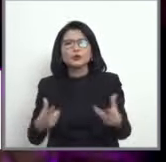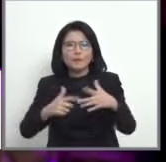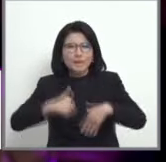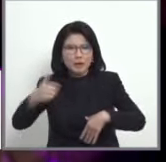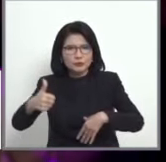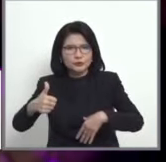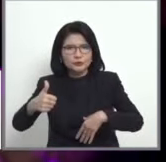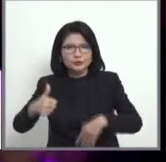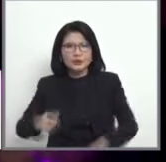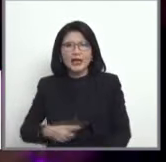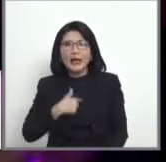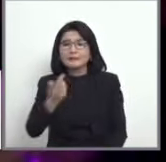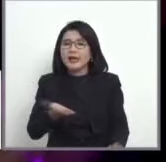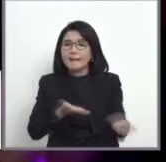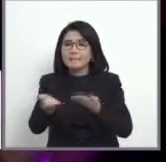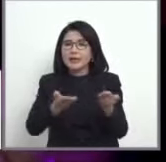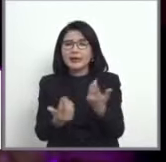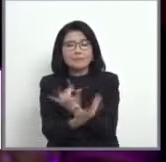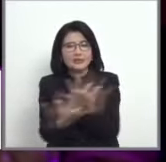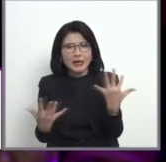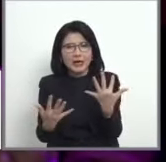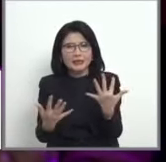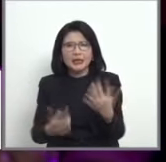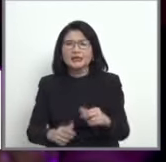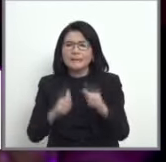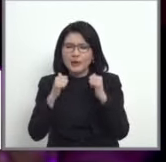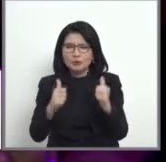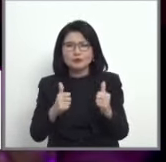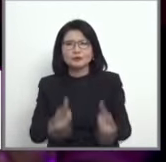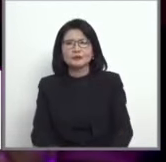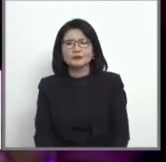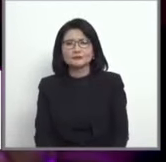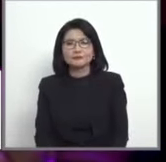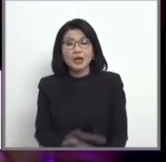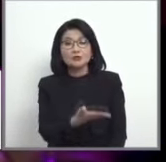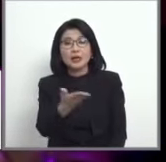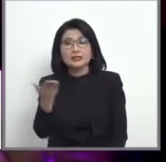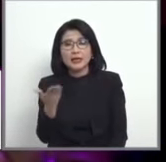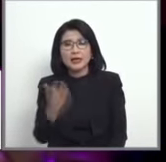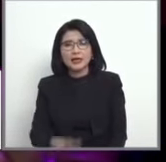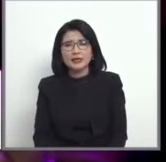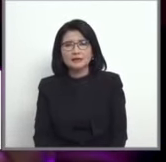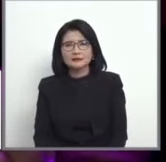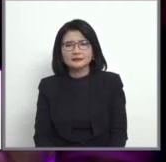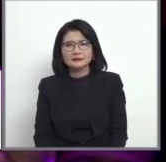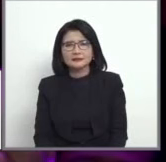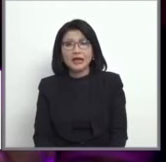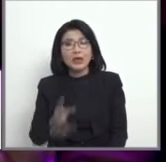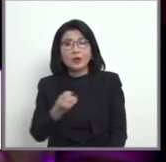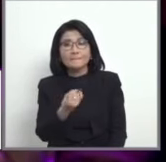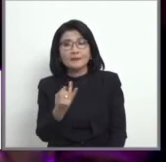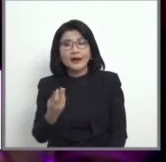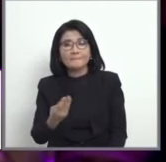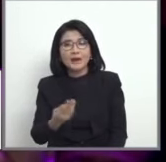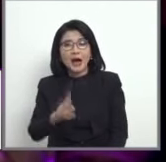bisa memberi pelayanan kepada rakyat dengan sebaik-baiknya saudara-saudara sekalian itu beberapa program